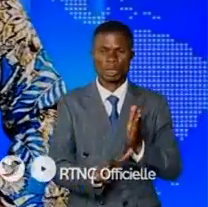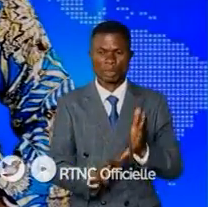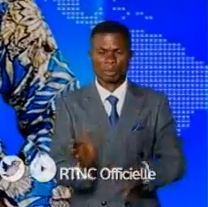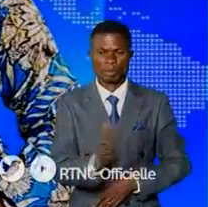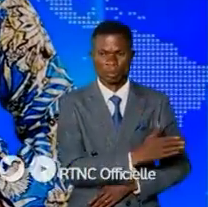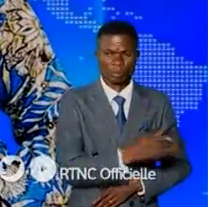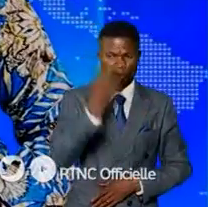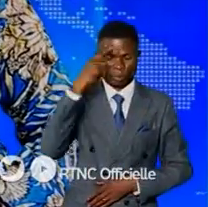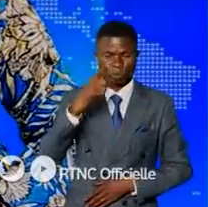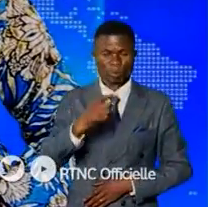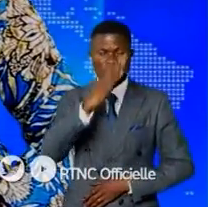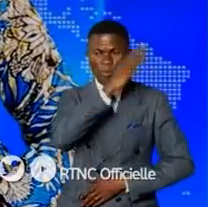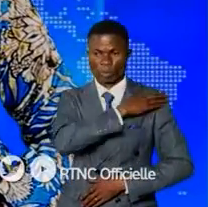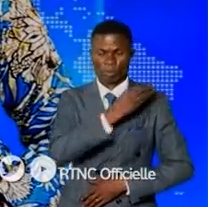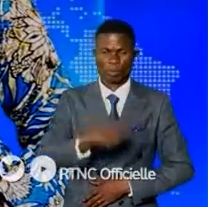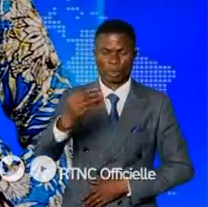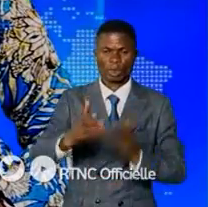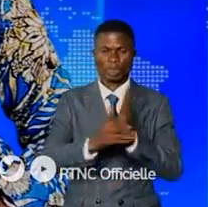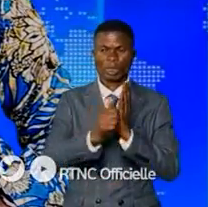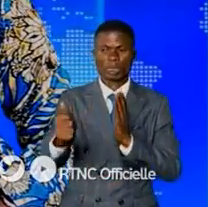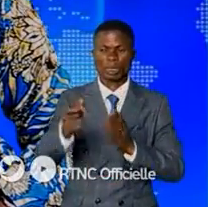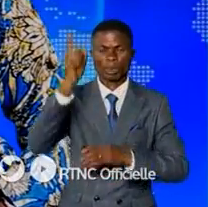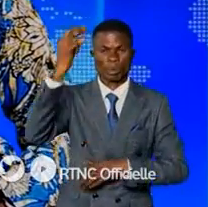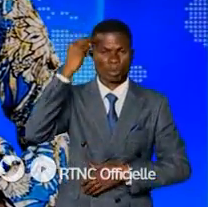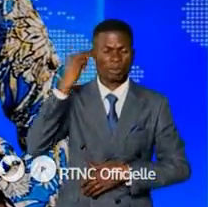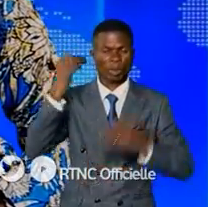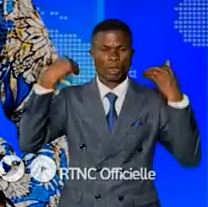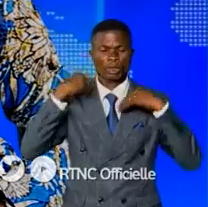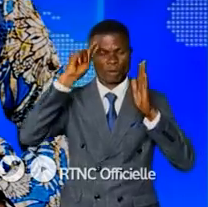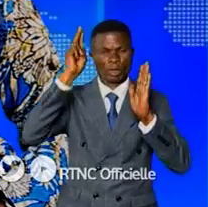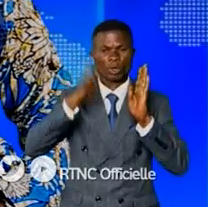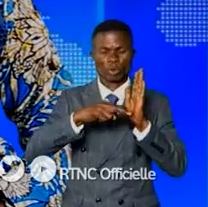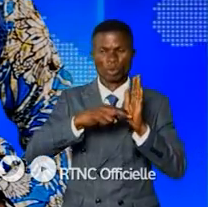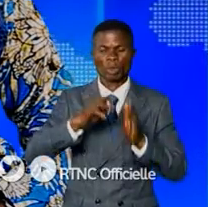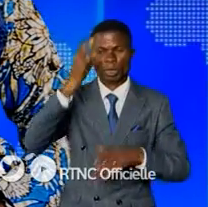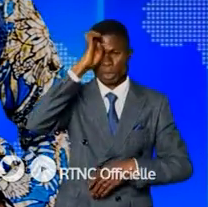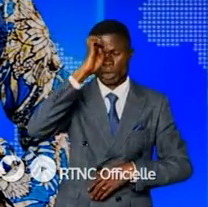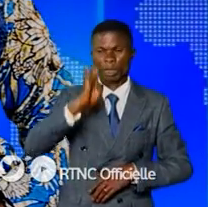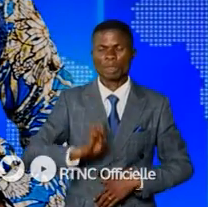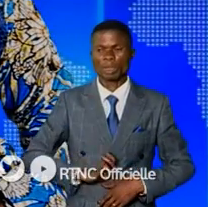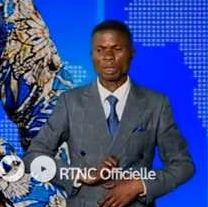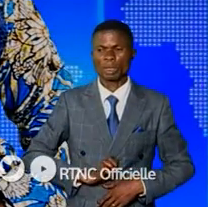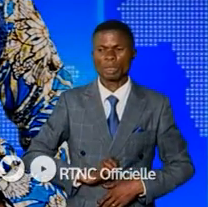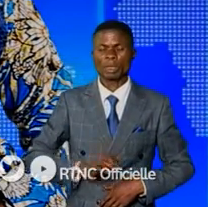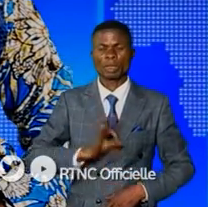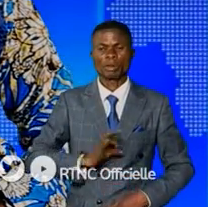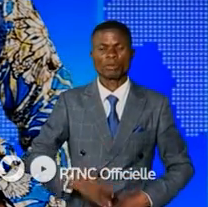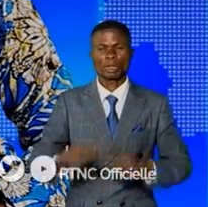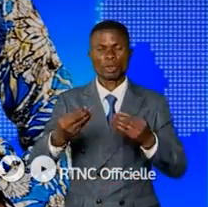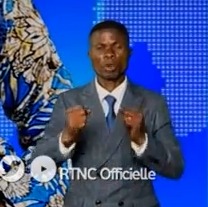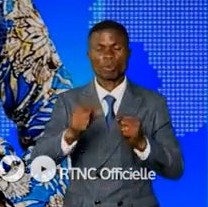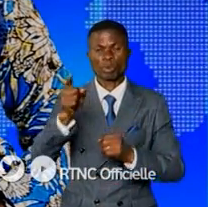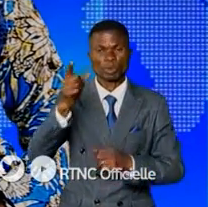À l'occasion de votre nomination en qualité de Premier ministre, chef de gouvernement, par son Excellence Monsieur le Président de la République, Félix-Antoine